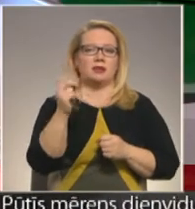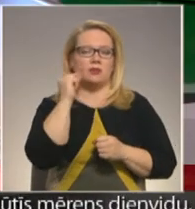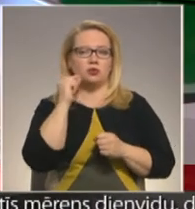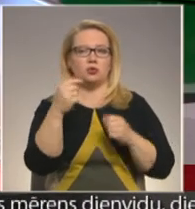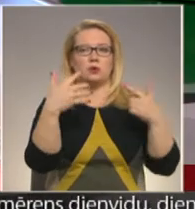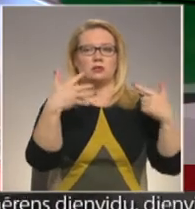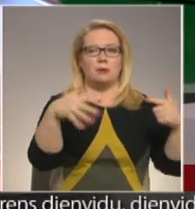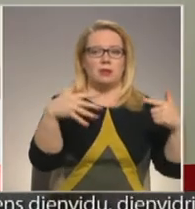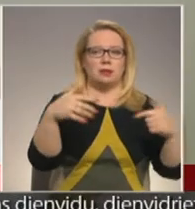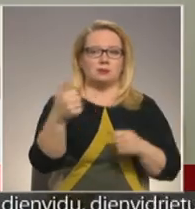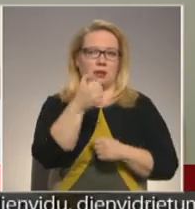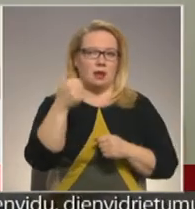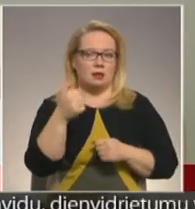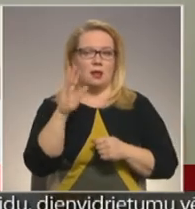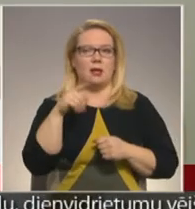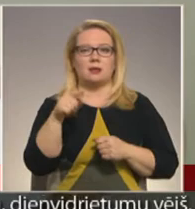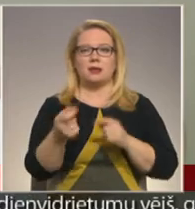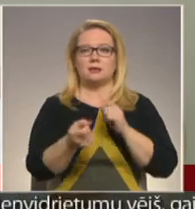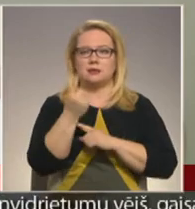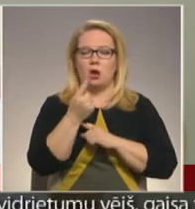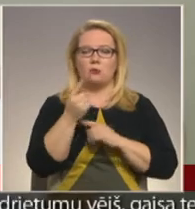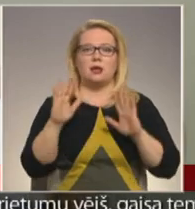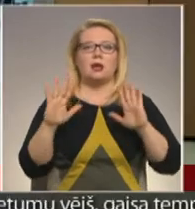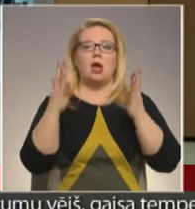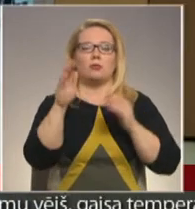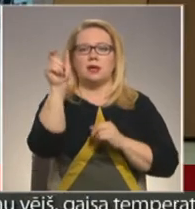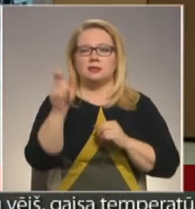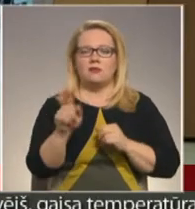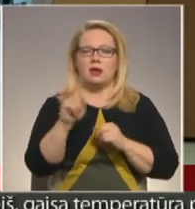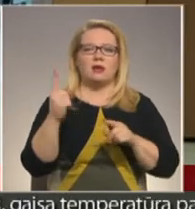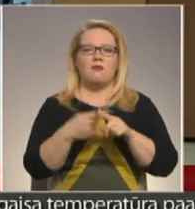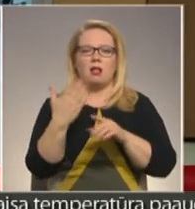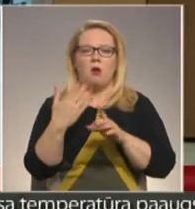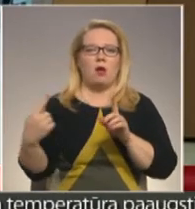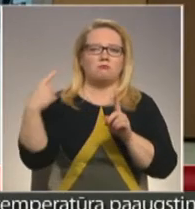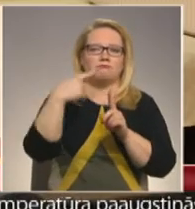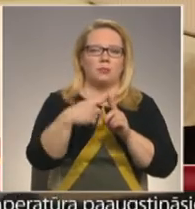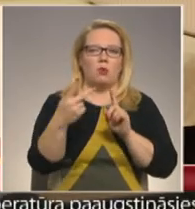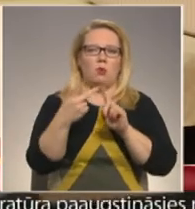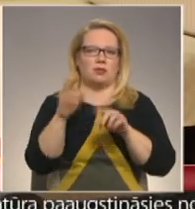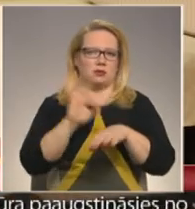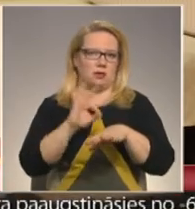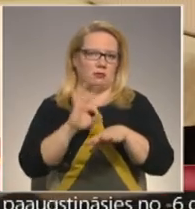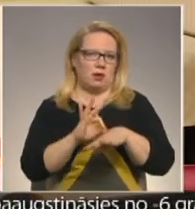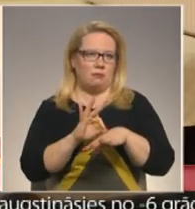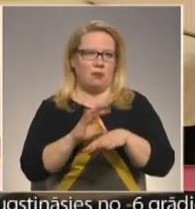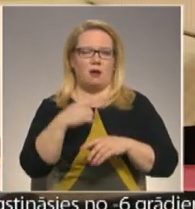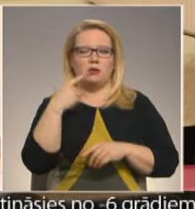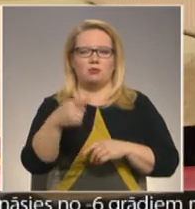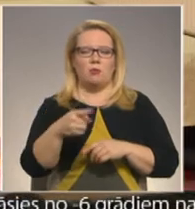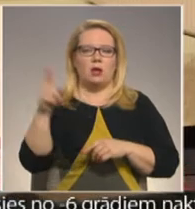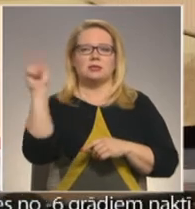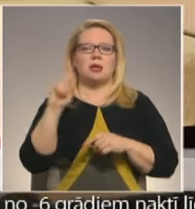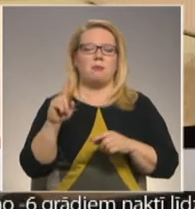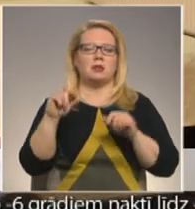no 70 gadiem. Letāls iznākums parasti ir gadījumos, ja cilvēkiem ir vēl kāda hroniska slimība. Nē, nu var jau būt kaut kādas